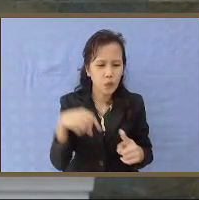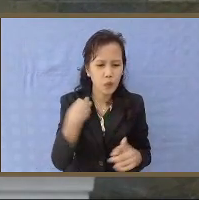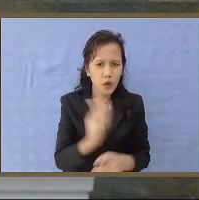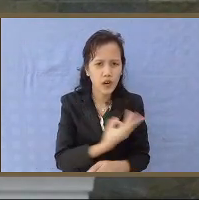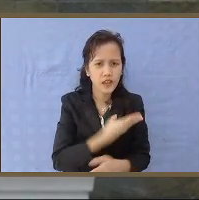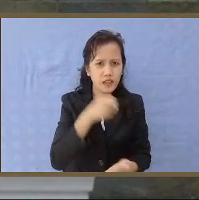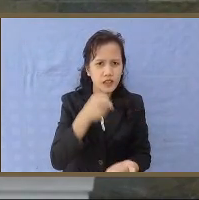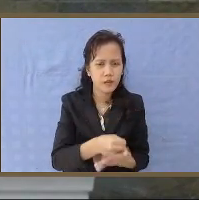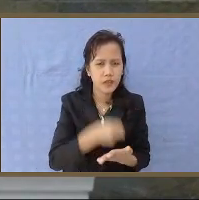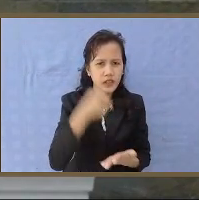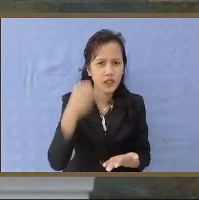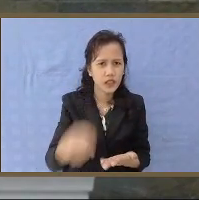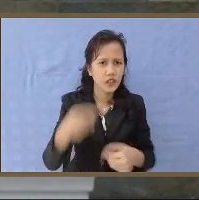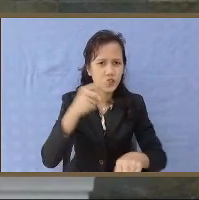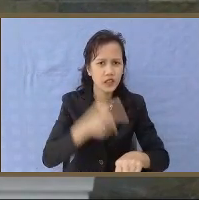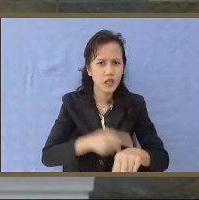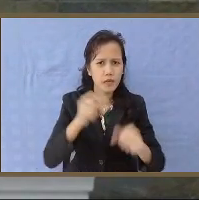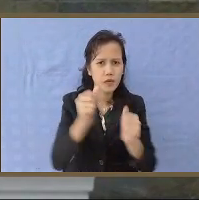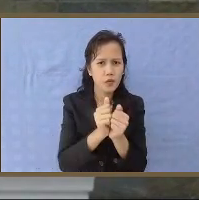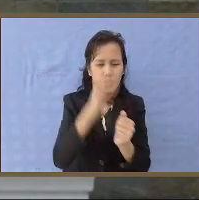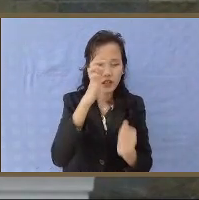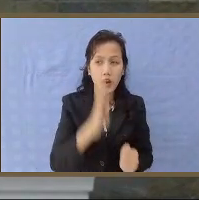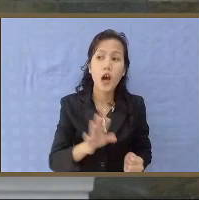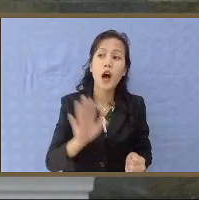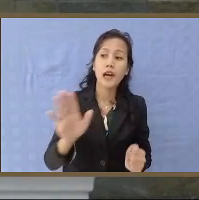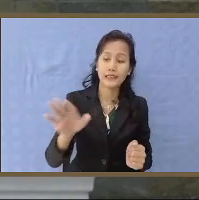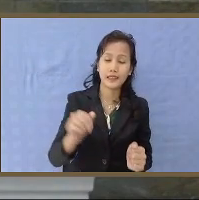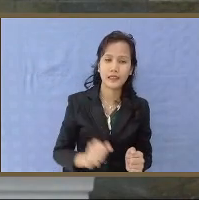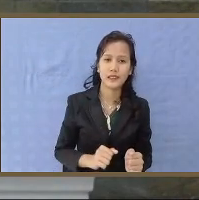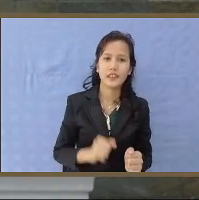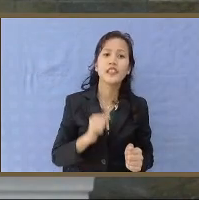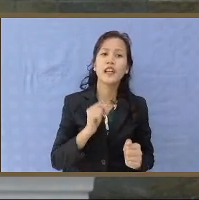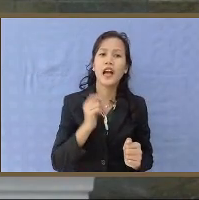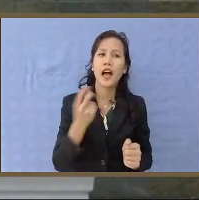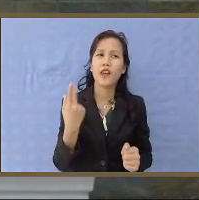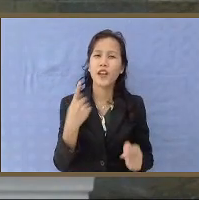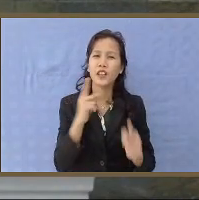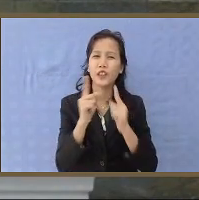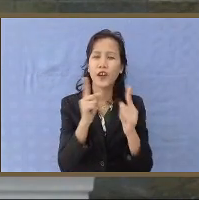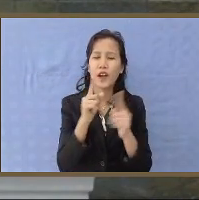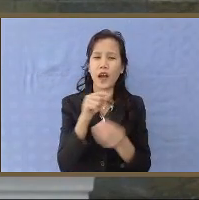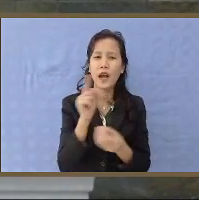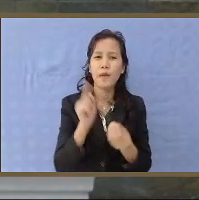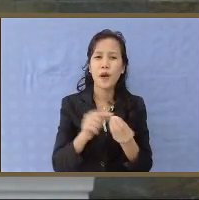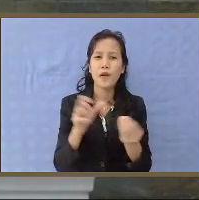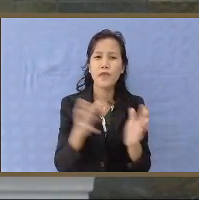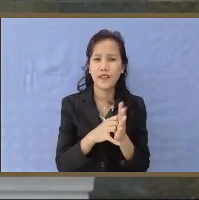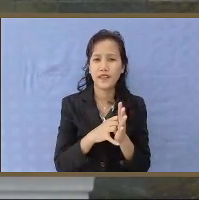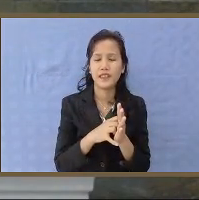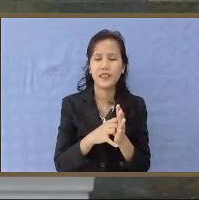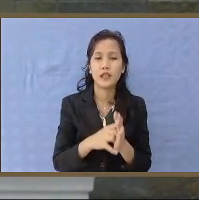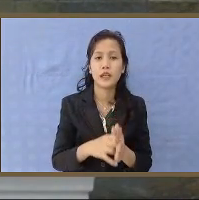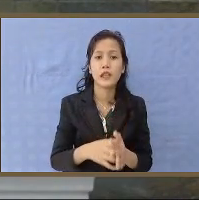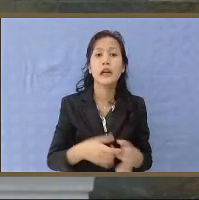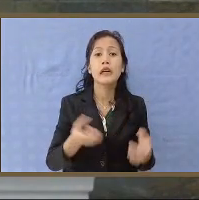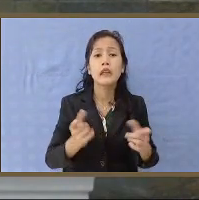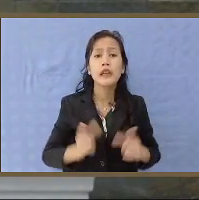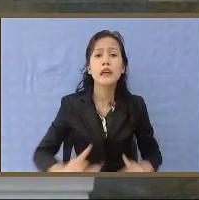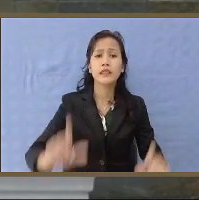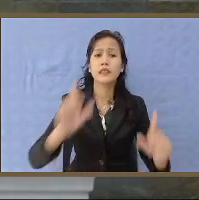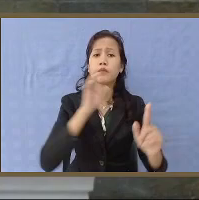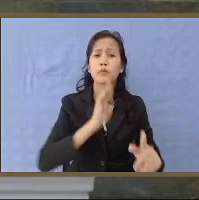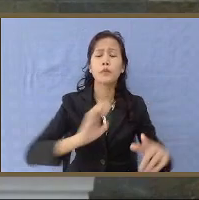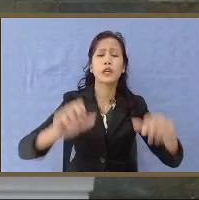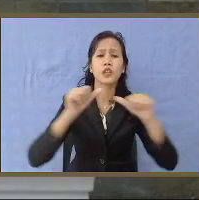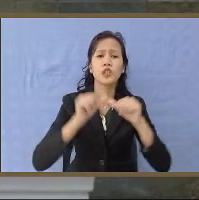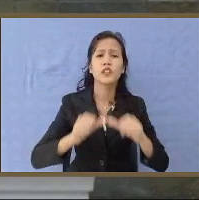time with God, alright, sige, pag-usapan natin yan. Maging consistent po tayo doon sa kinumit natin sa